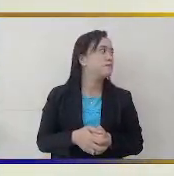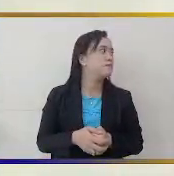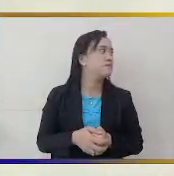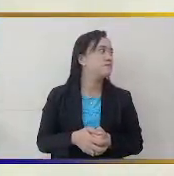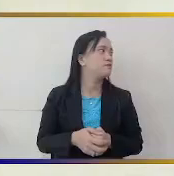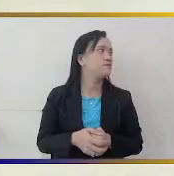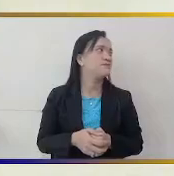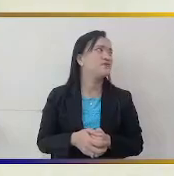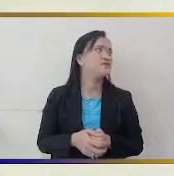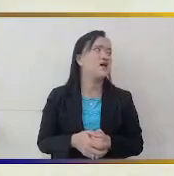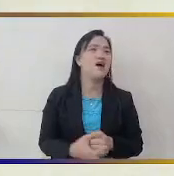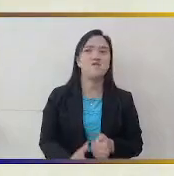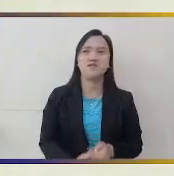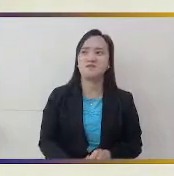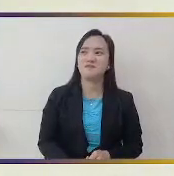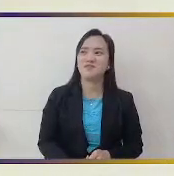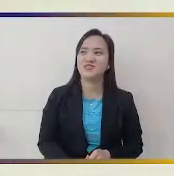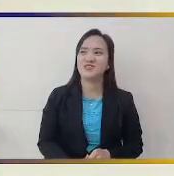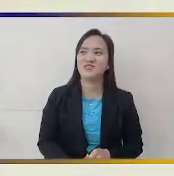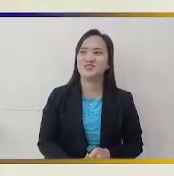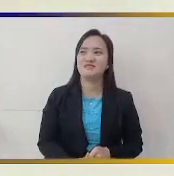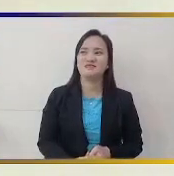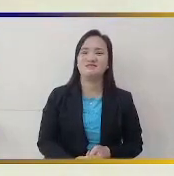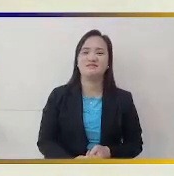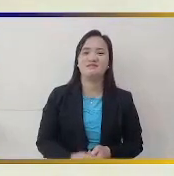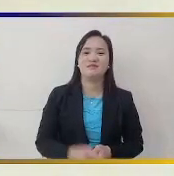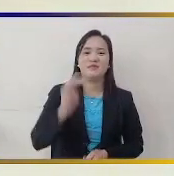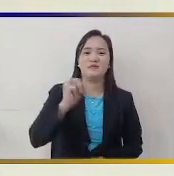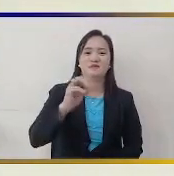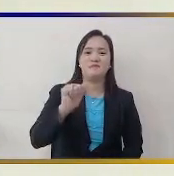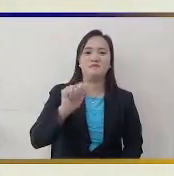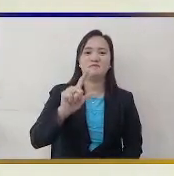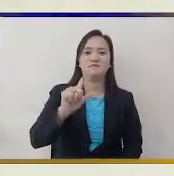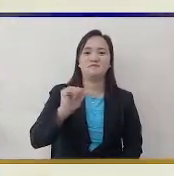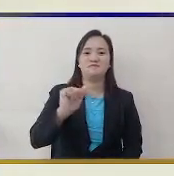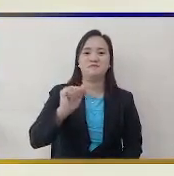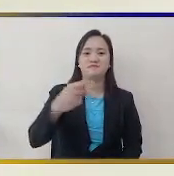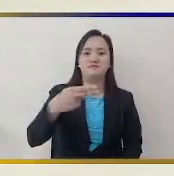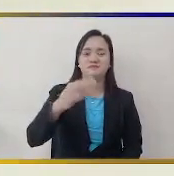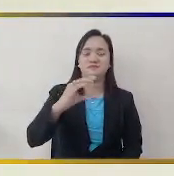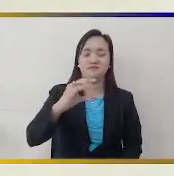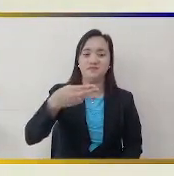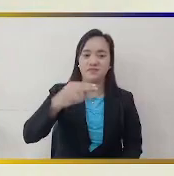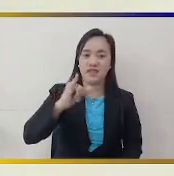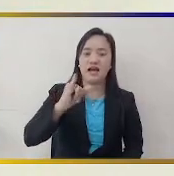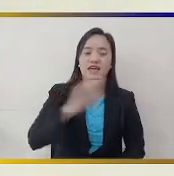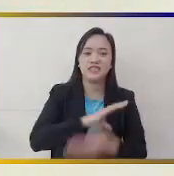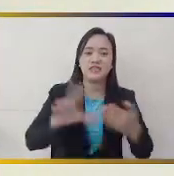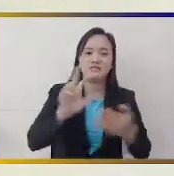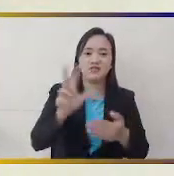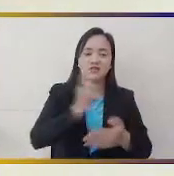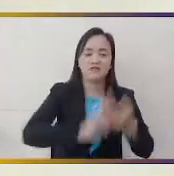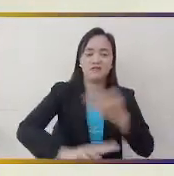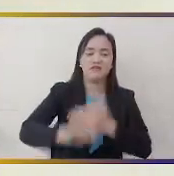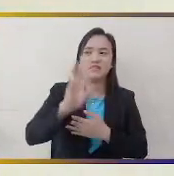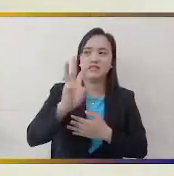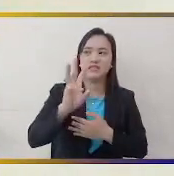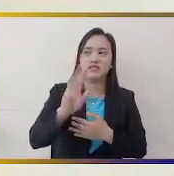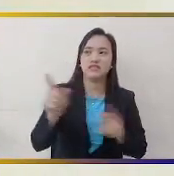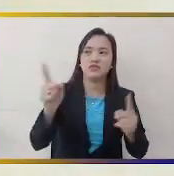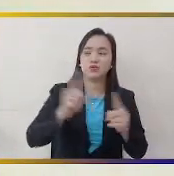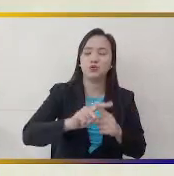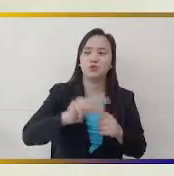ang 1 Timothy chapter 3 a Chapter 6 verse 6 to 10 kung